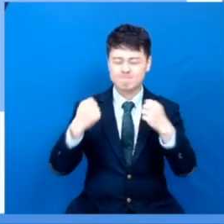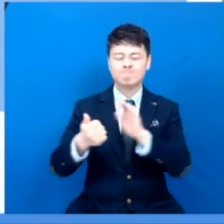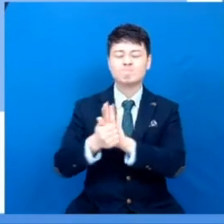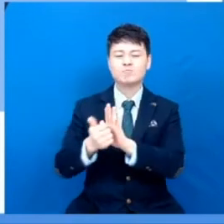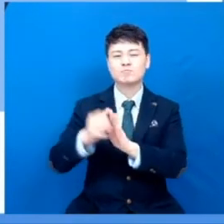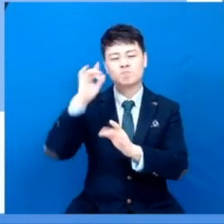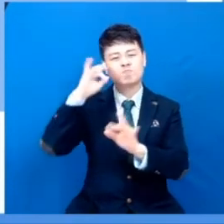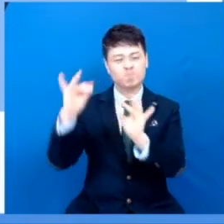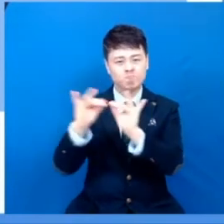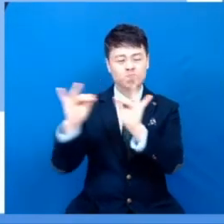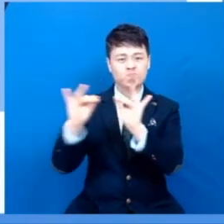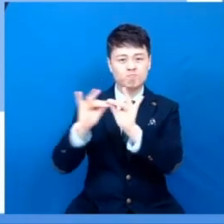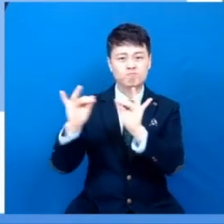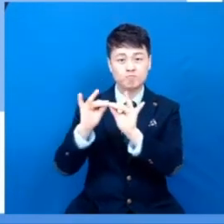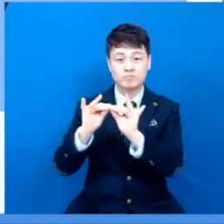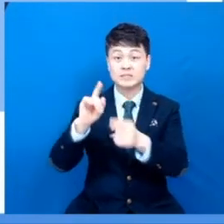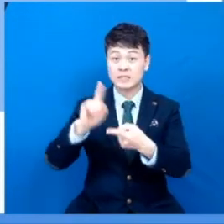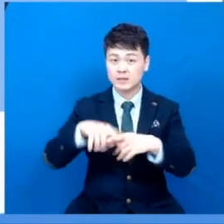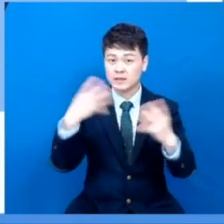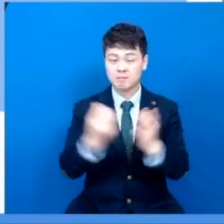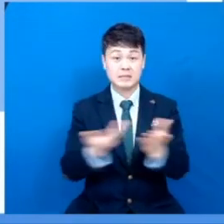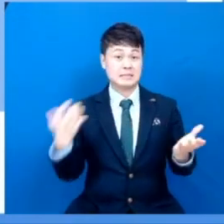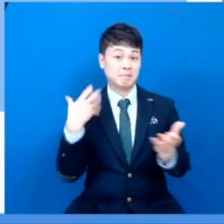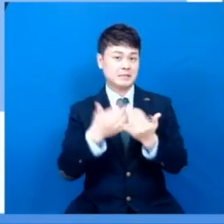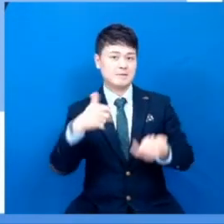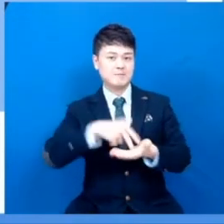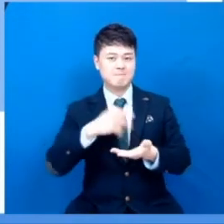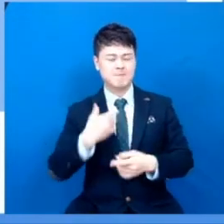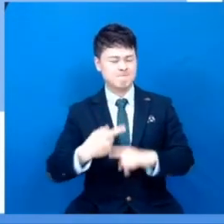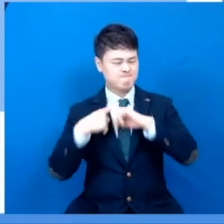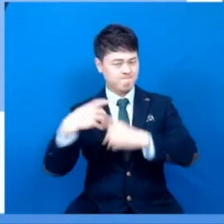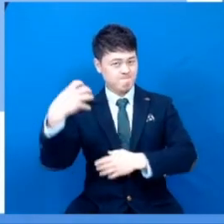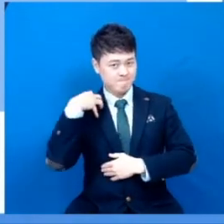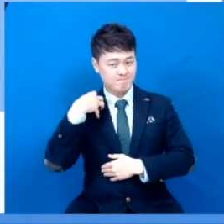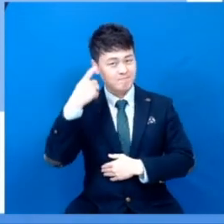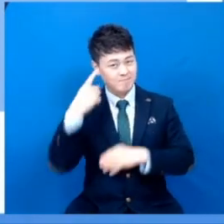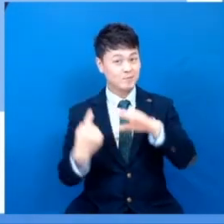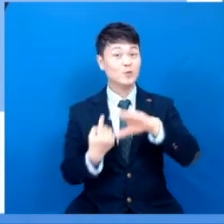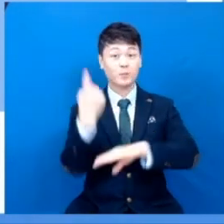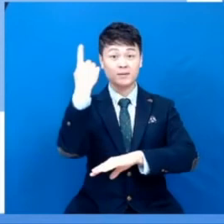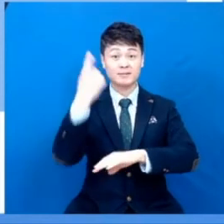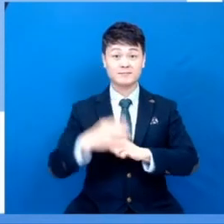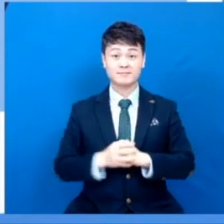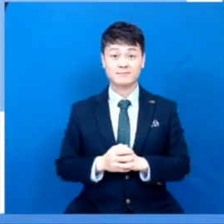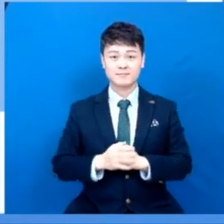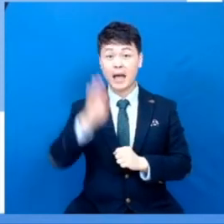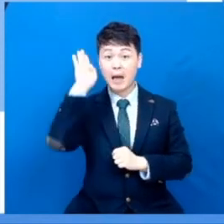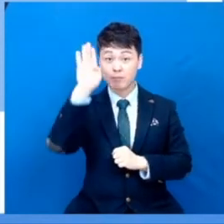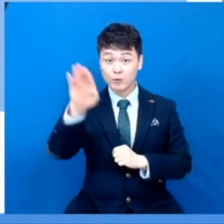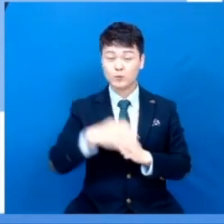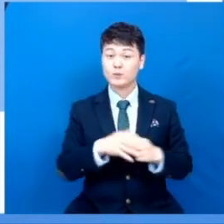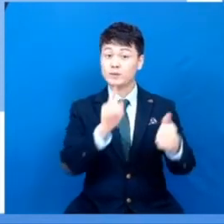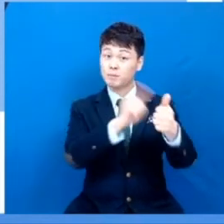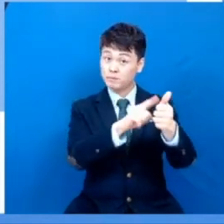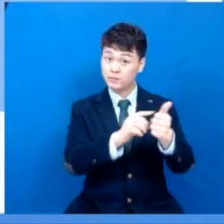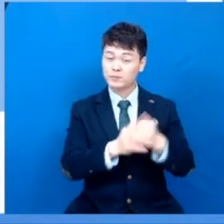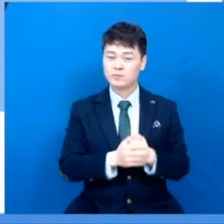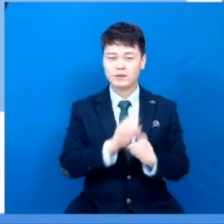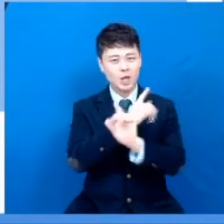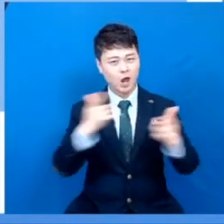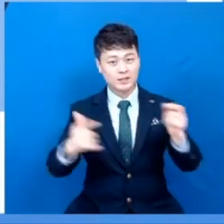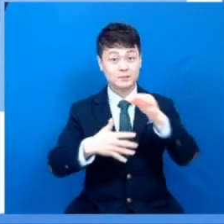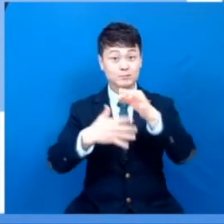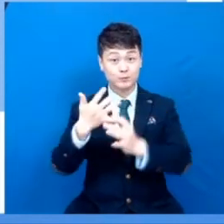방법을 모색해야 겠다는 사명감을 높여 주었습니다 앞으로 성준 씨가 다양한